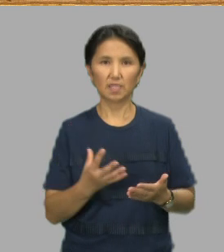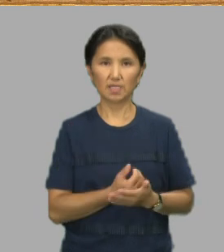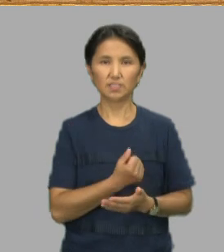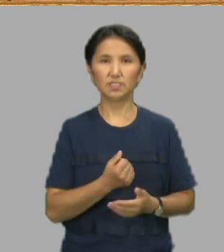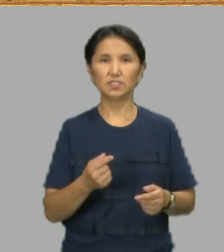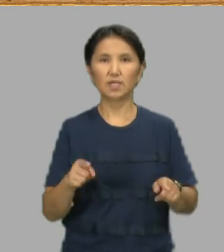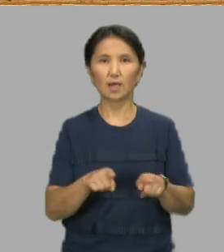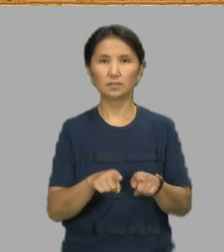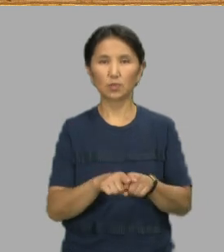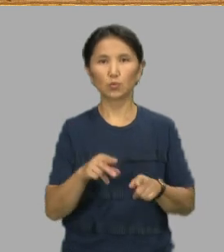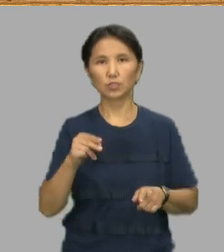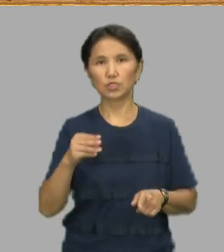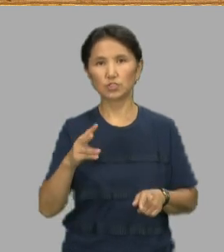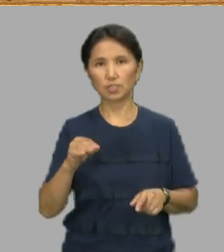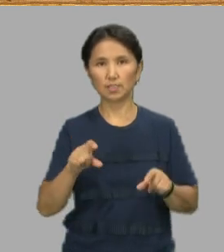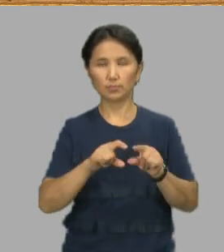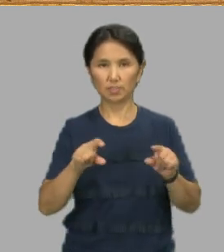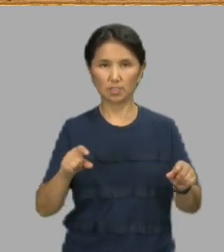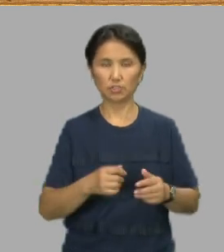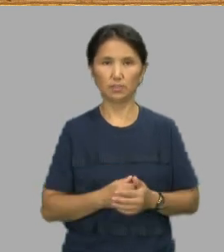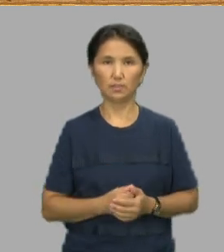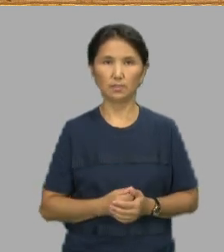Найдите однородные члены предложения.